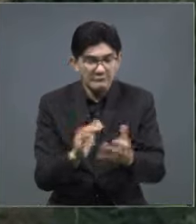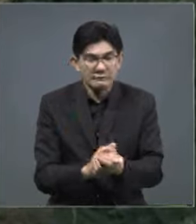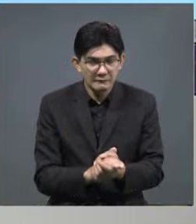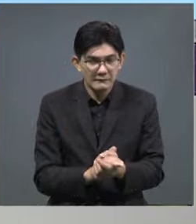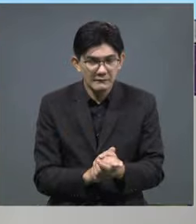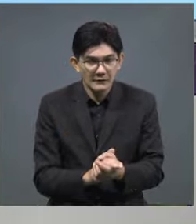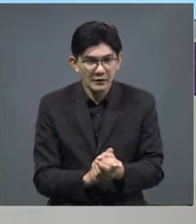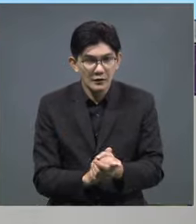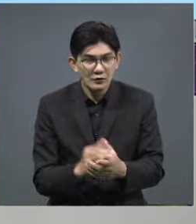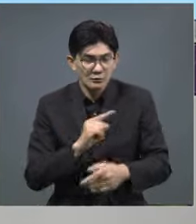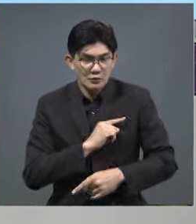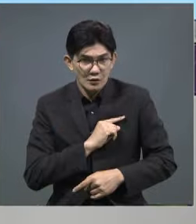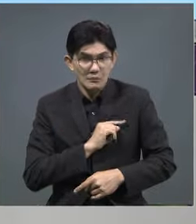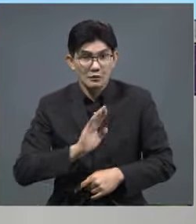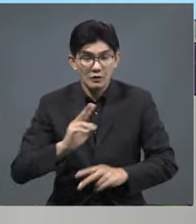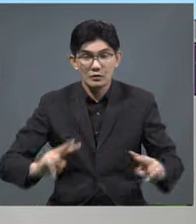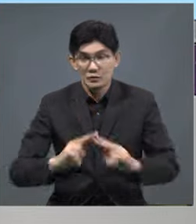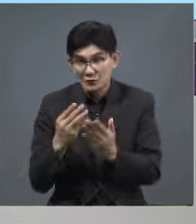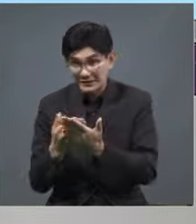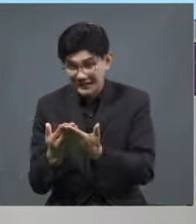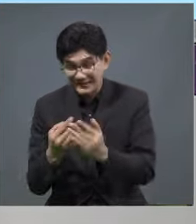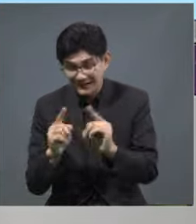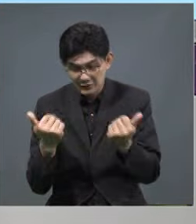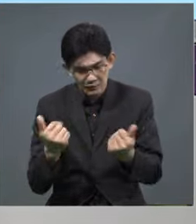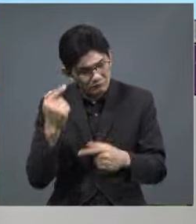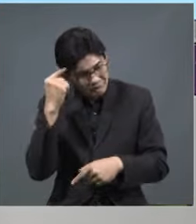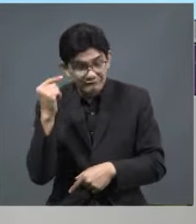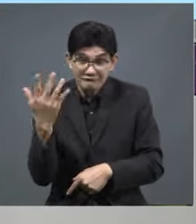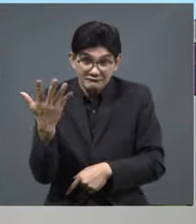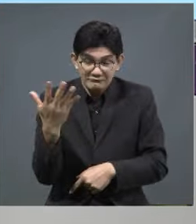ตรเนี่ยไปเป็นหน้าที่การดูแลของกระทรวงการคลังแต่ว่าตอนนี้ก็ไม่มีอะไรคืบหน้านะครับ